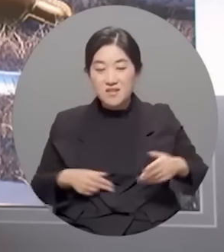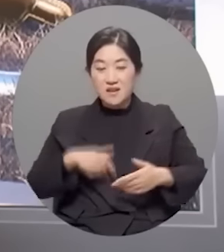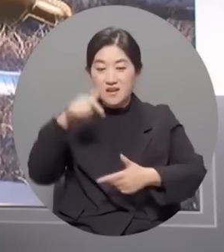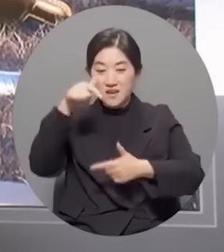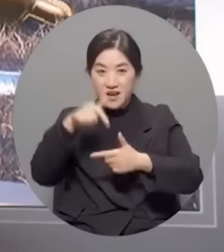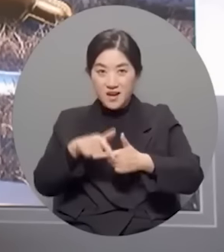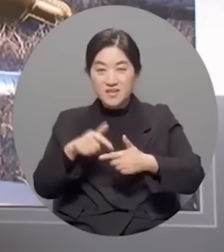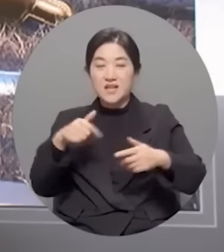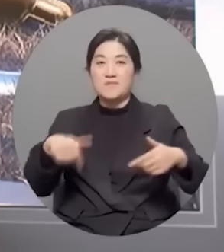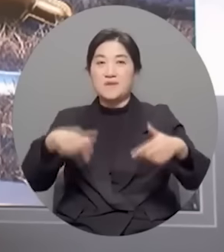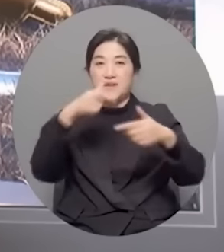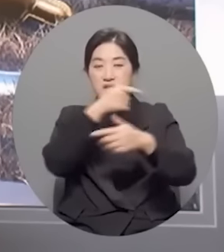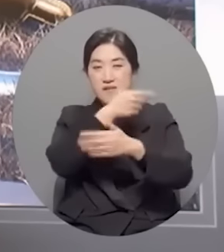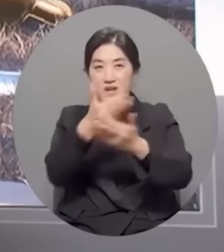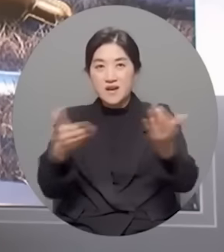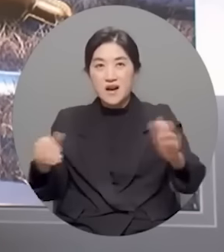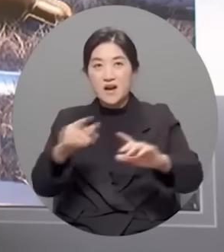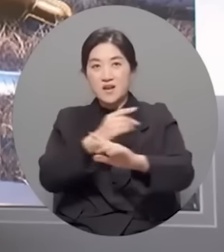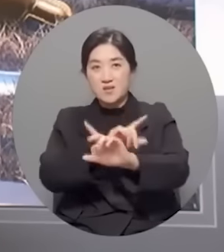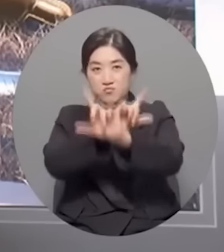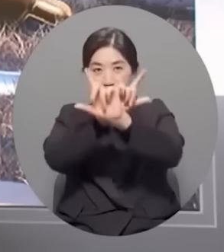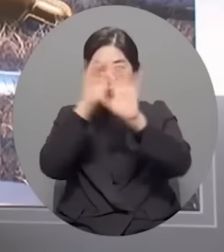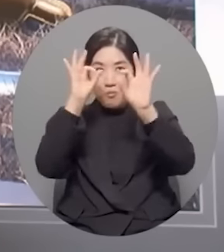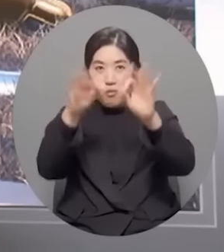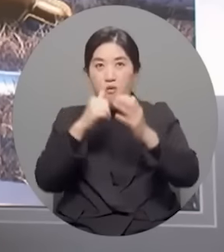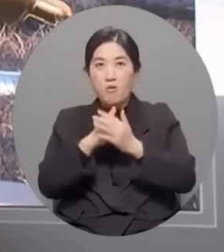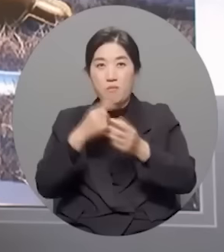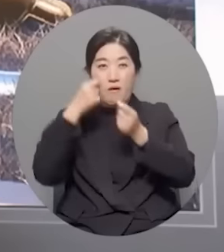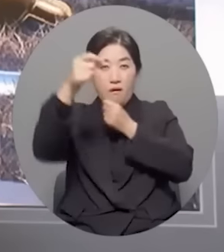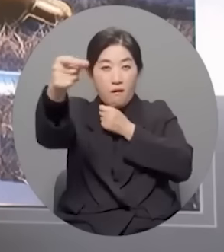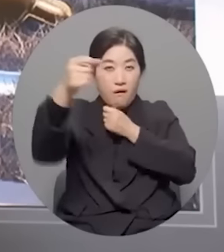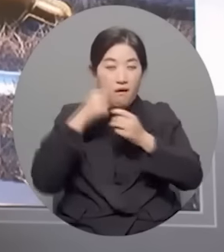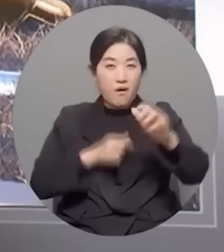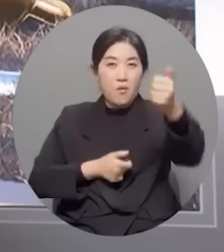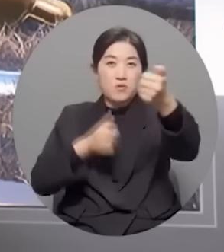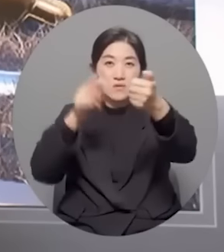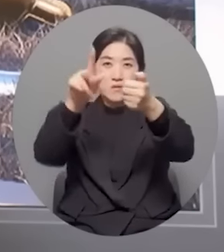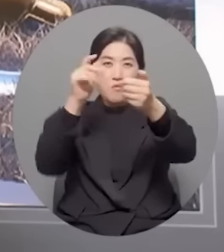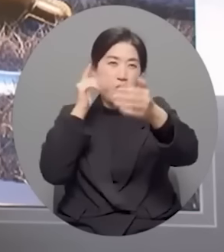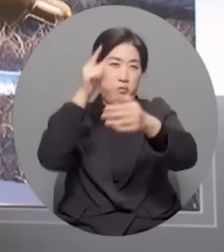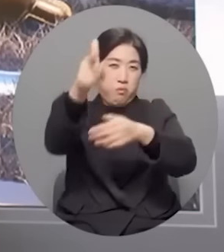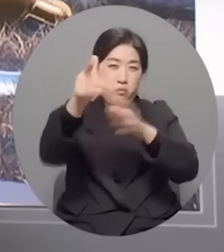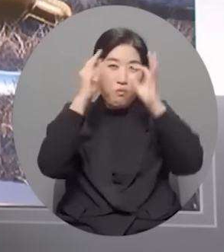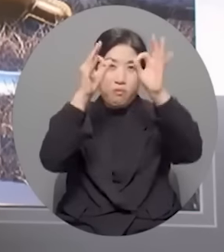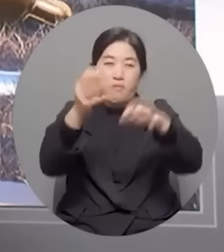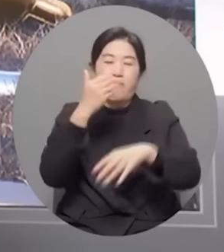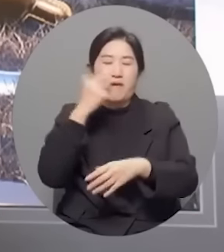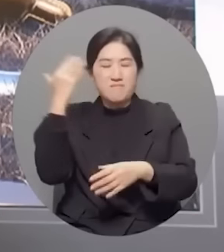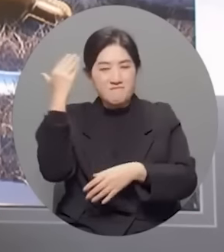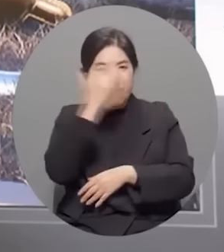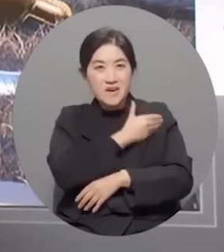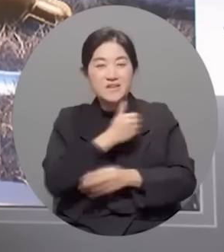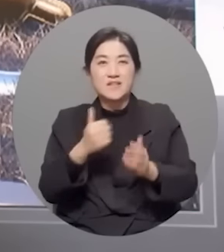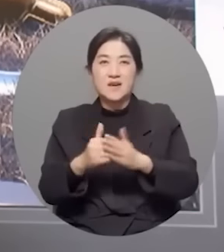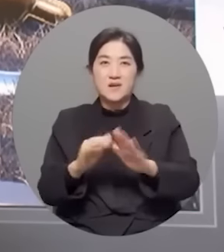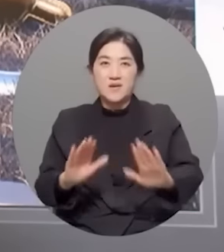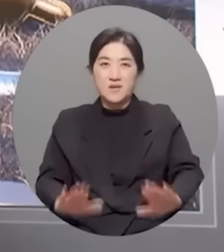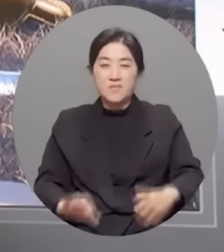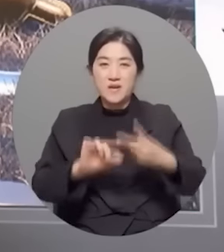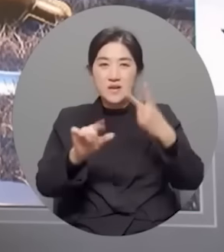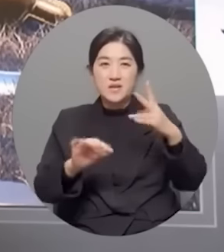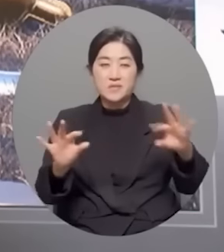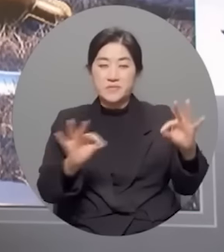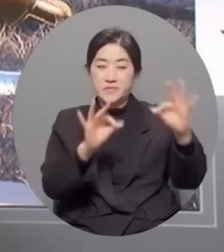강북을 바라본 모습인데 오늘 서울은 가시 거리가 50km 가까이 튀었습니다 이달들어 서울의 미세먼지 농도를